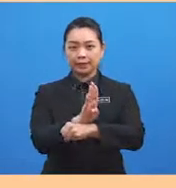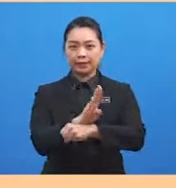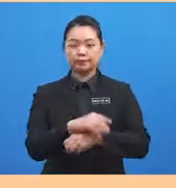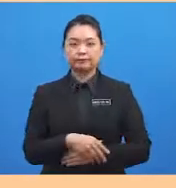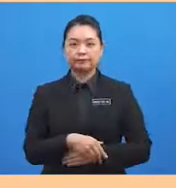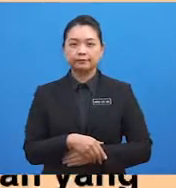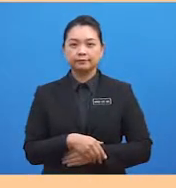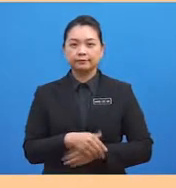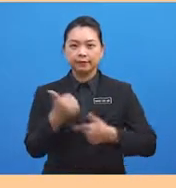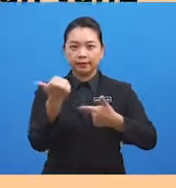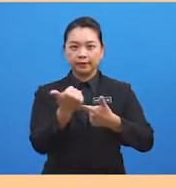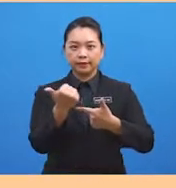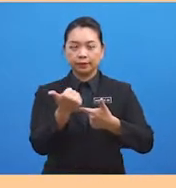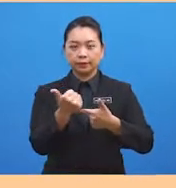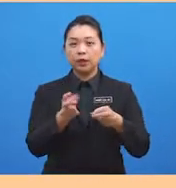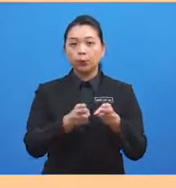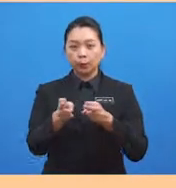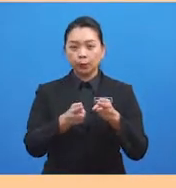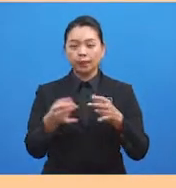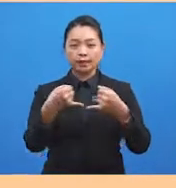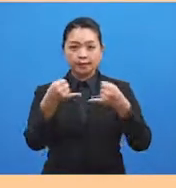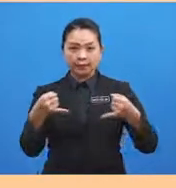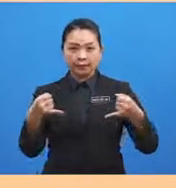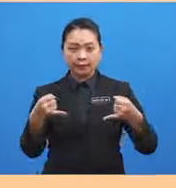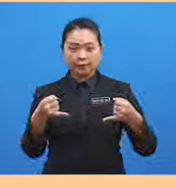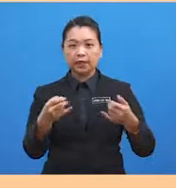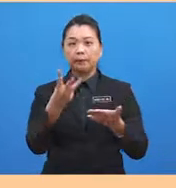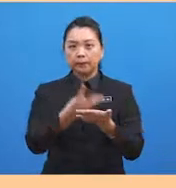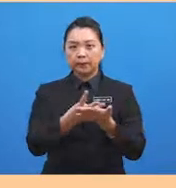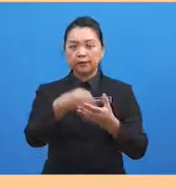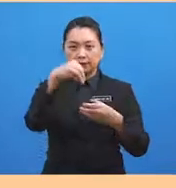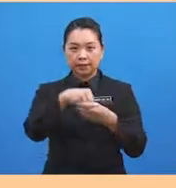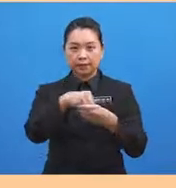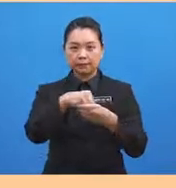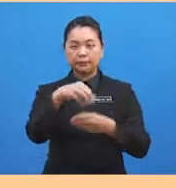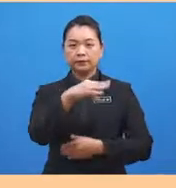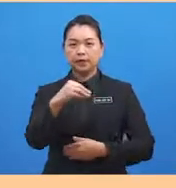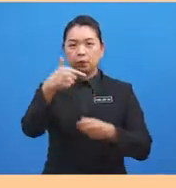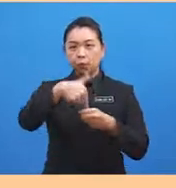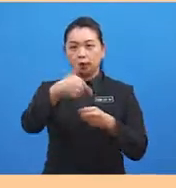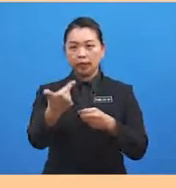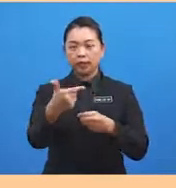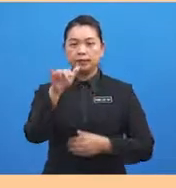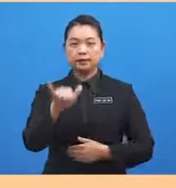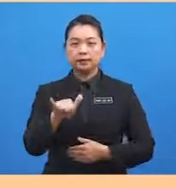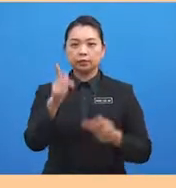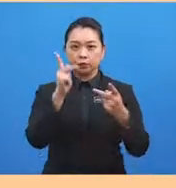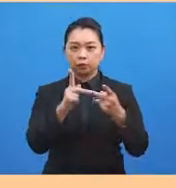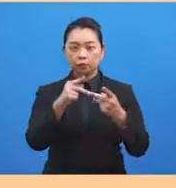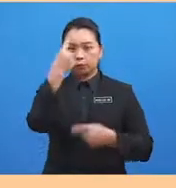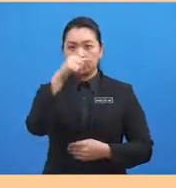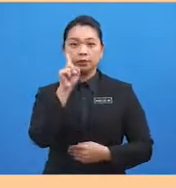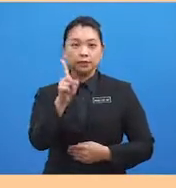Yang kedua, menghuraikan jenis pembiayaan dalaman dan luaran yang sesuai untuk